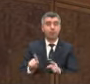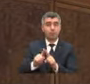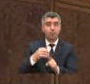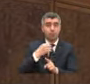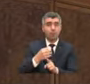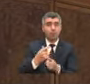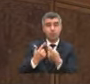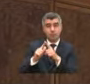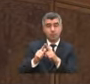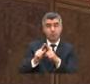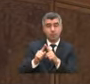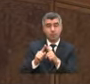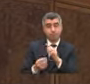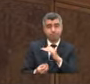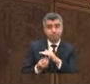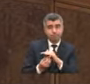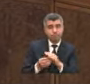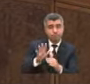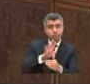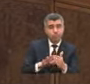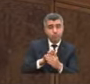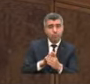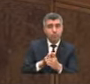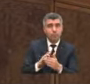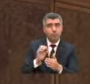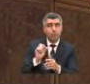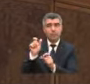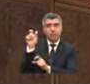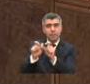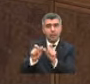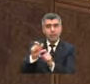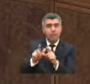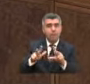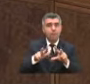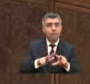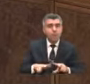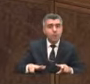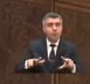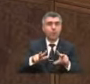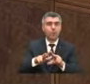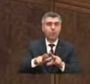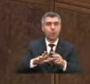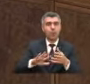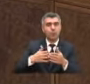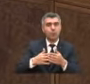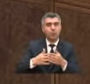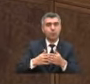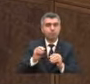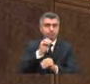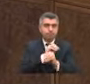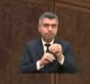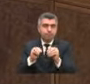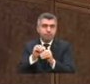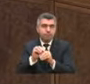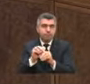ديال الابتزاز واللي انتشرت عبر الإيقاع بأشخاص في فخ فيديوهات مصورة ولا مفبركة لممارسة الابتزاز،